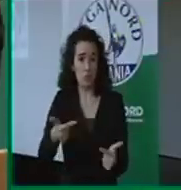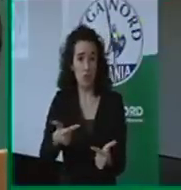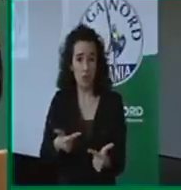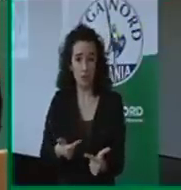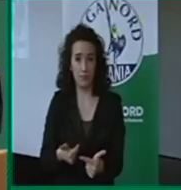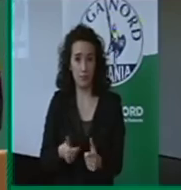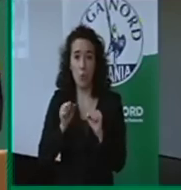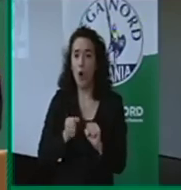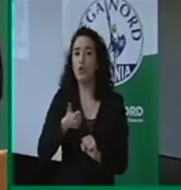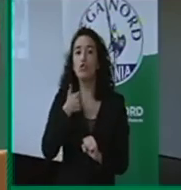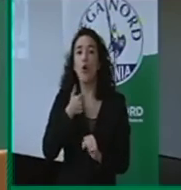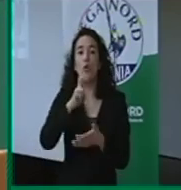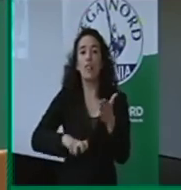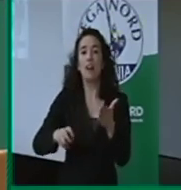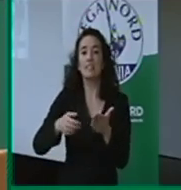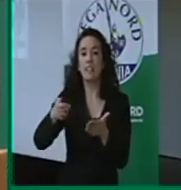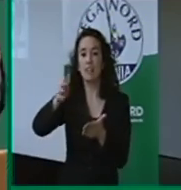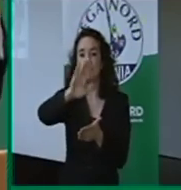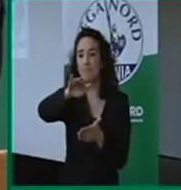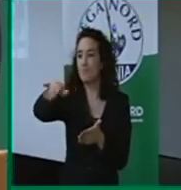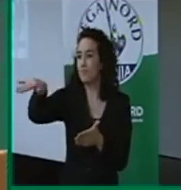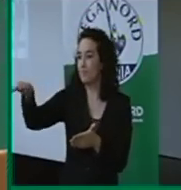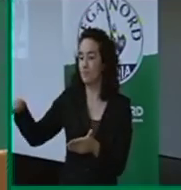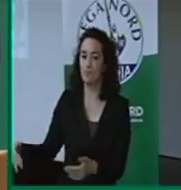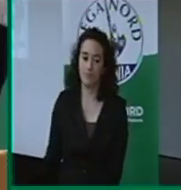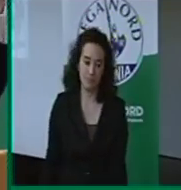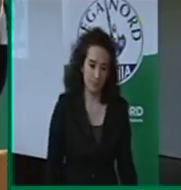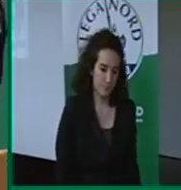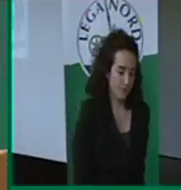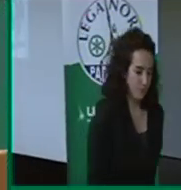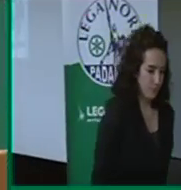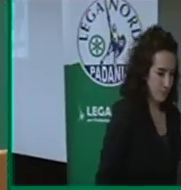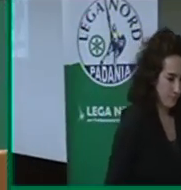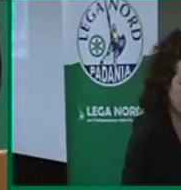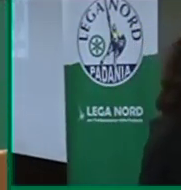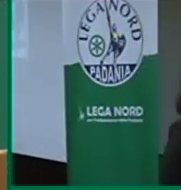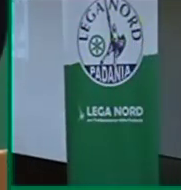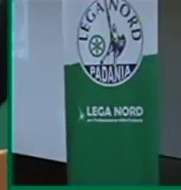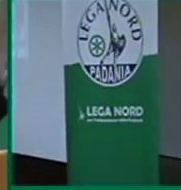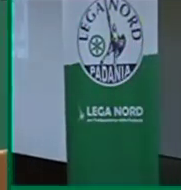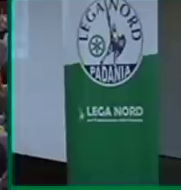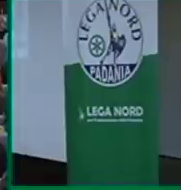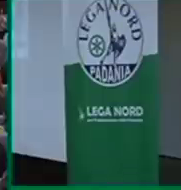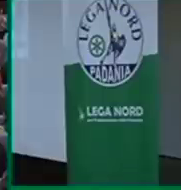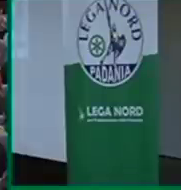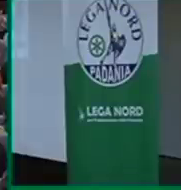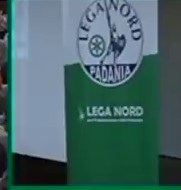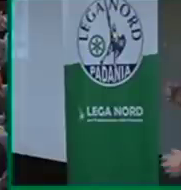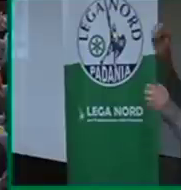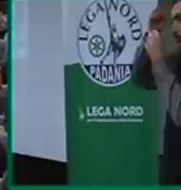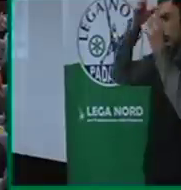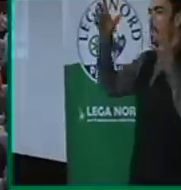potrà fare solo l'esattore e adesso vi spiego perché immaginate una Lombardia è un che siano gli unici due stati al mondo